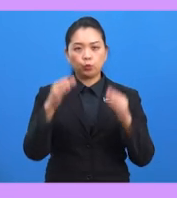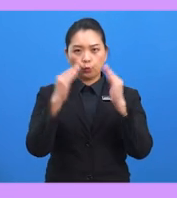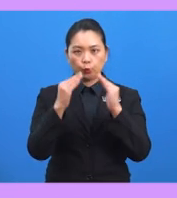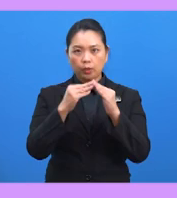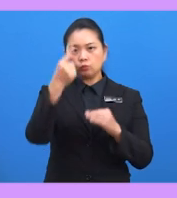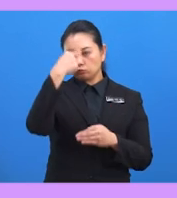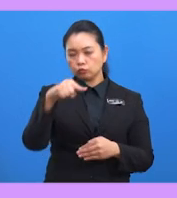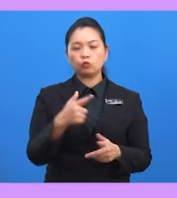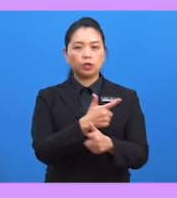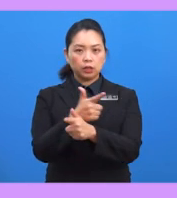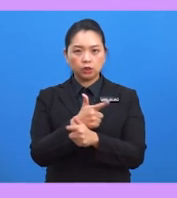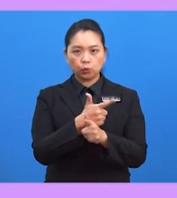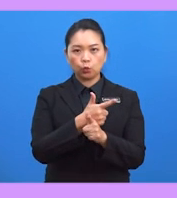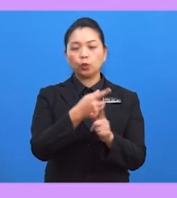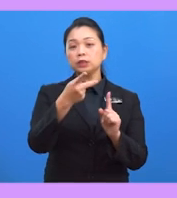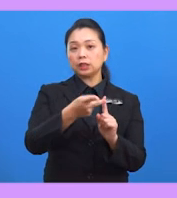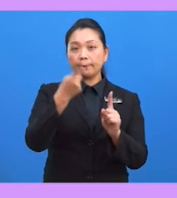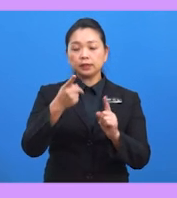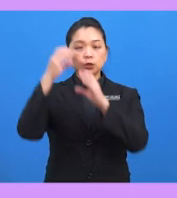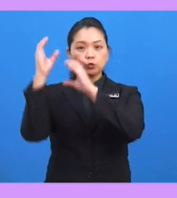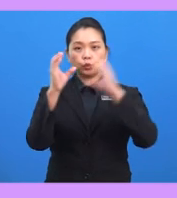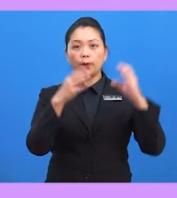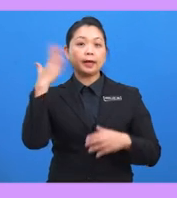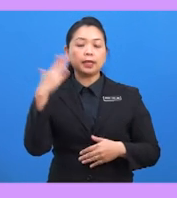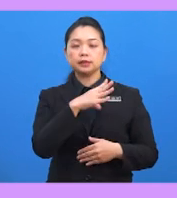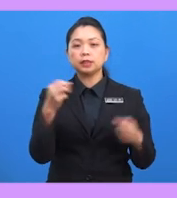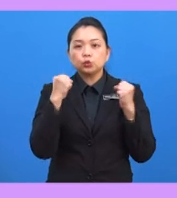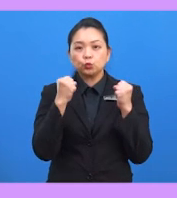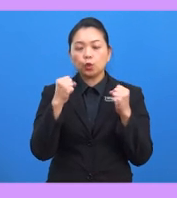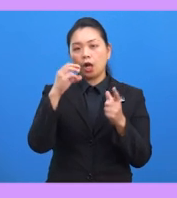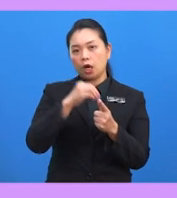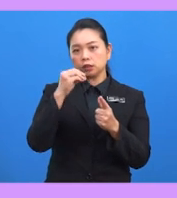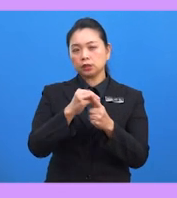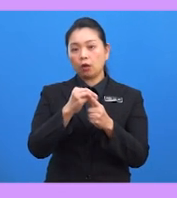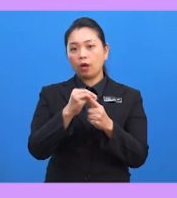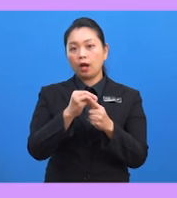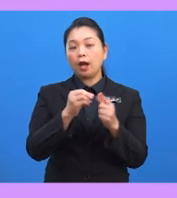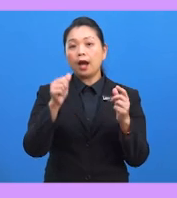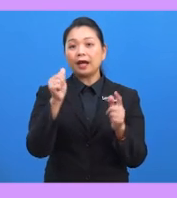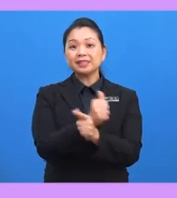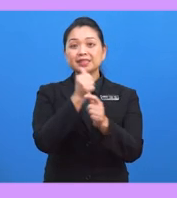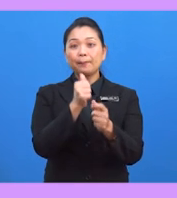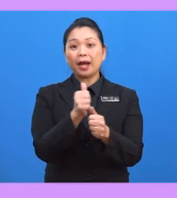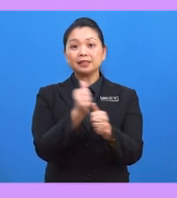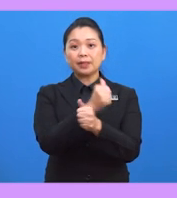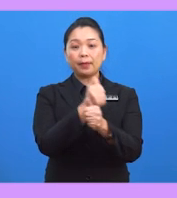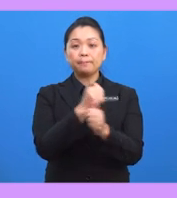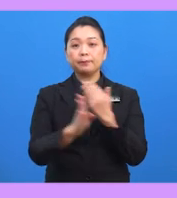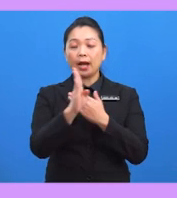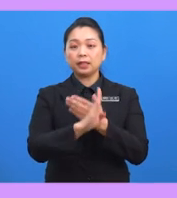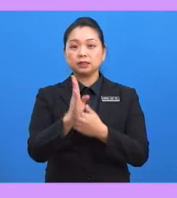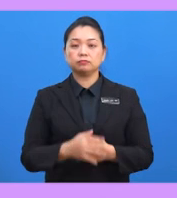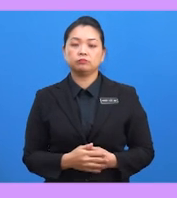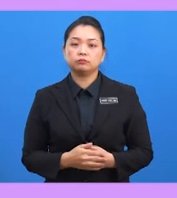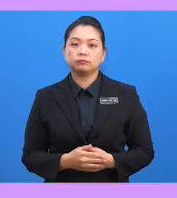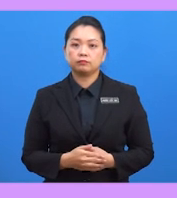untuk berlindung daripada cuaca panas dan sejuk serta ancaman bahaya. Manusia juga memerlukan